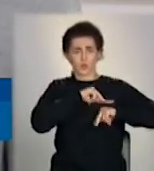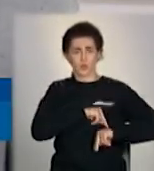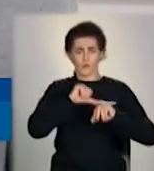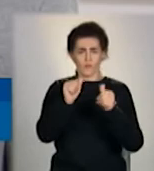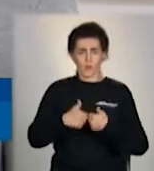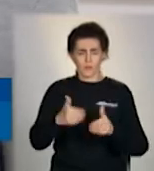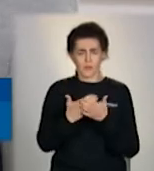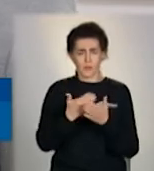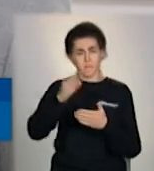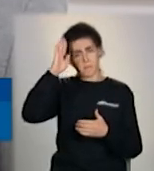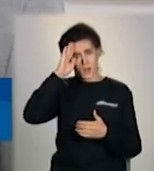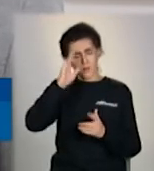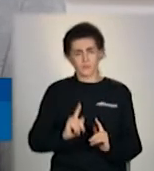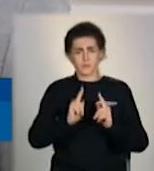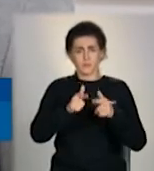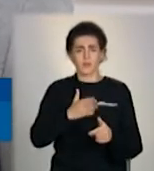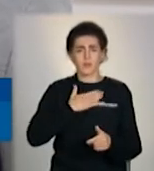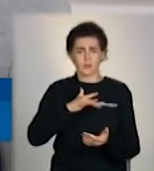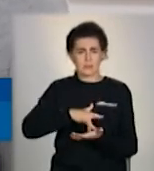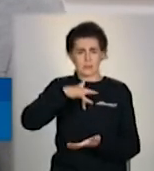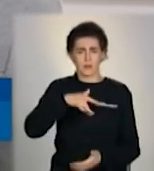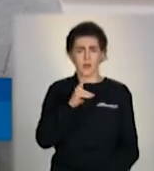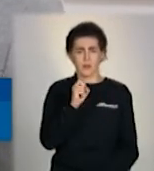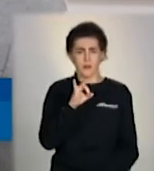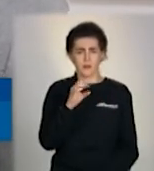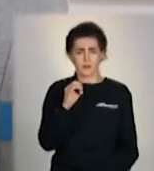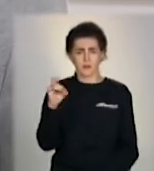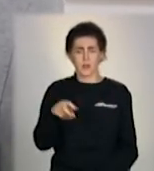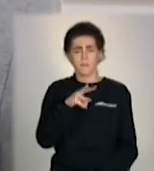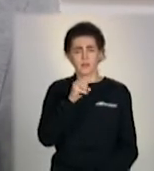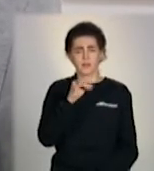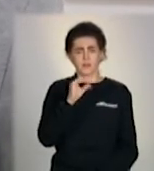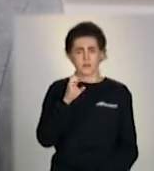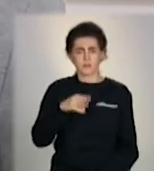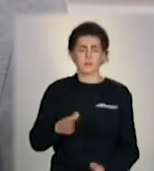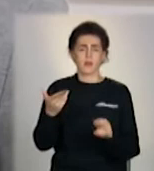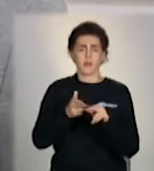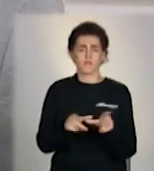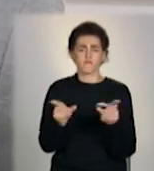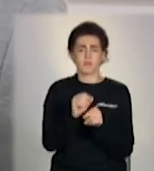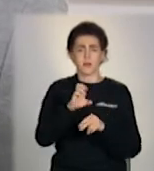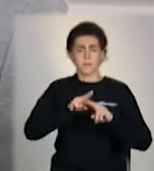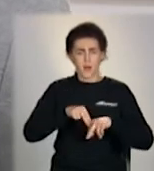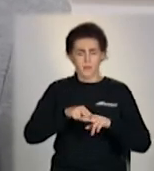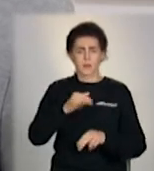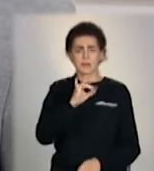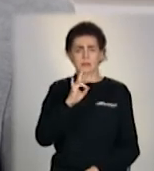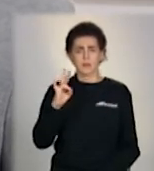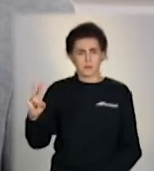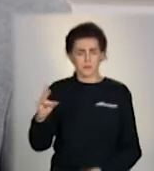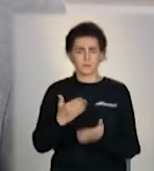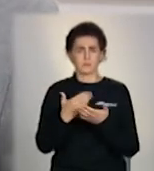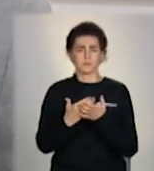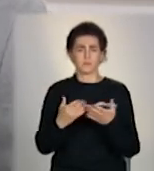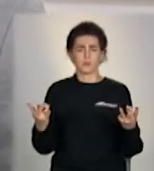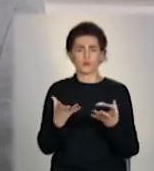це чоловік звертається в наш центр кар'єри «Мединвест», йому необхідно з собою мати паспорт, ідентифікаційний код, дополнительно йому необхідно